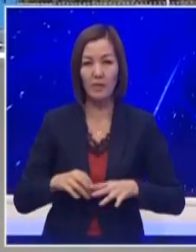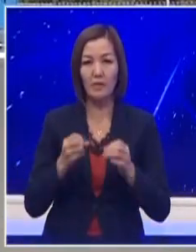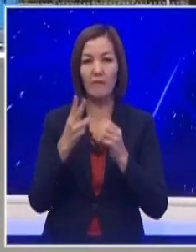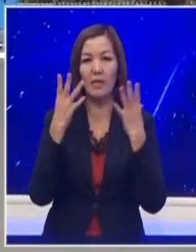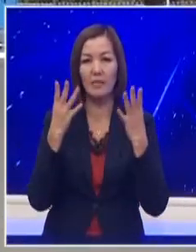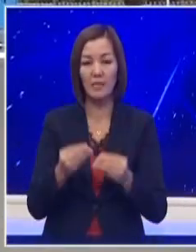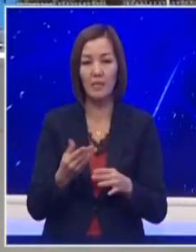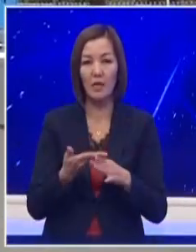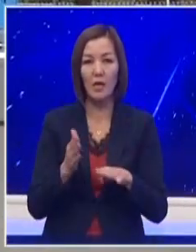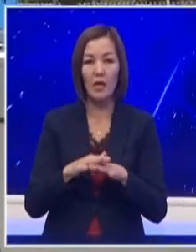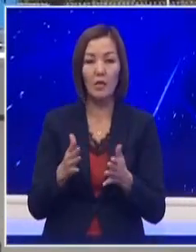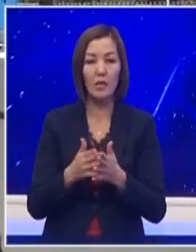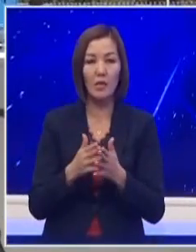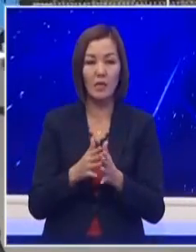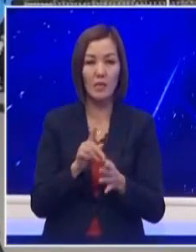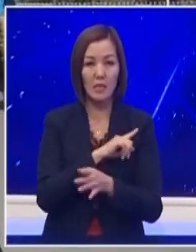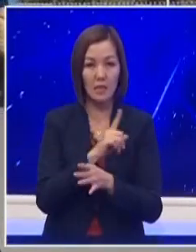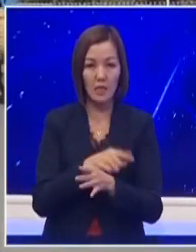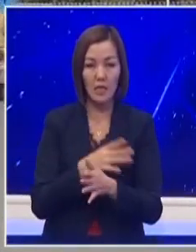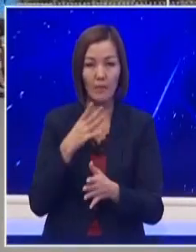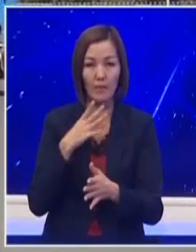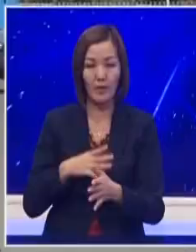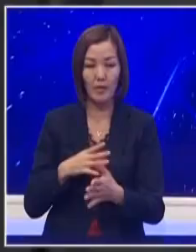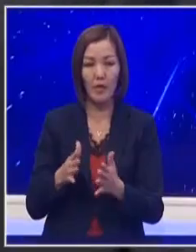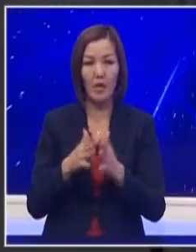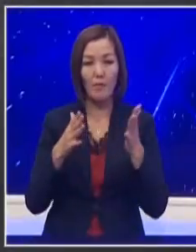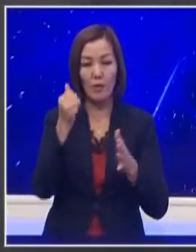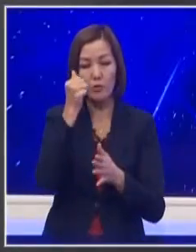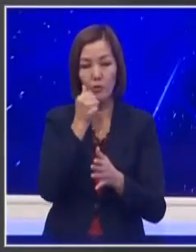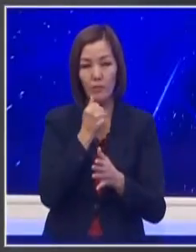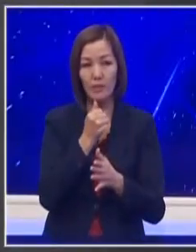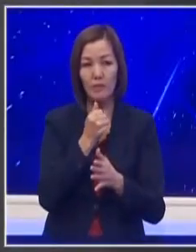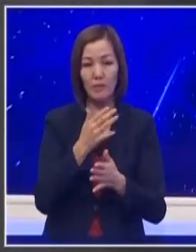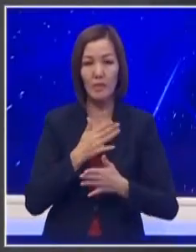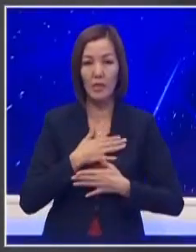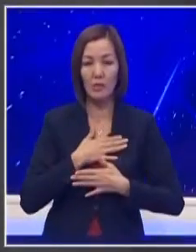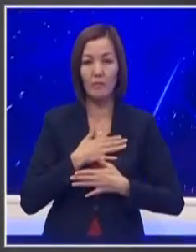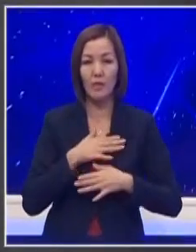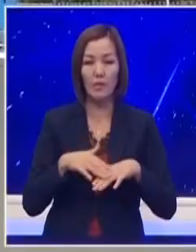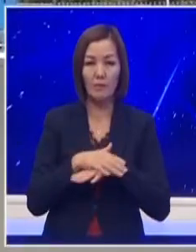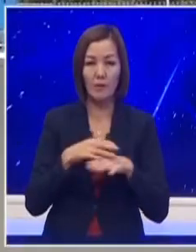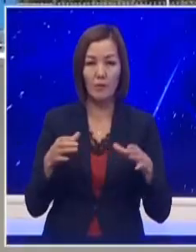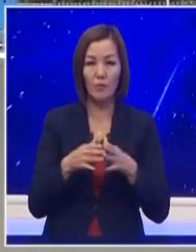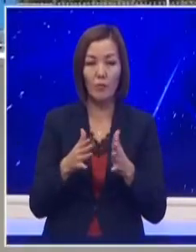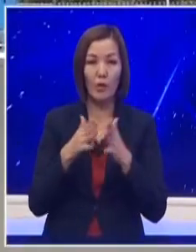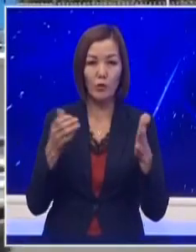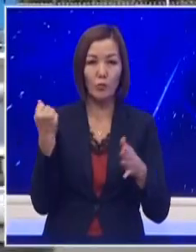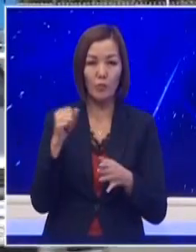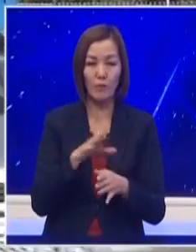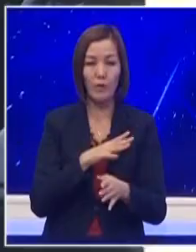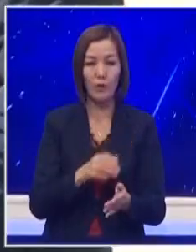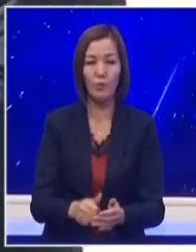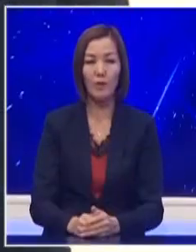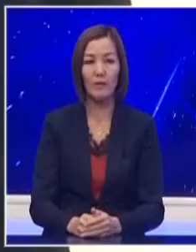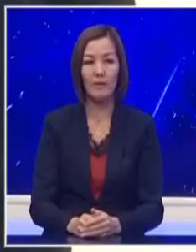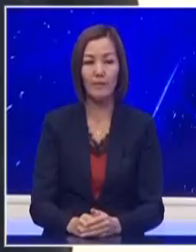дней это удел очень сильных людей поэтому выражаю большую благодарность нашим землякам за эту большую победу